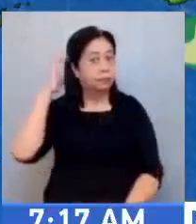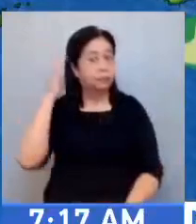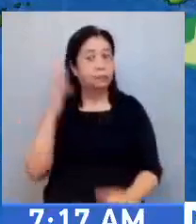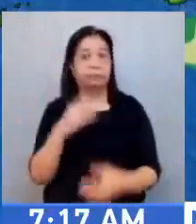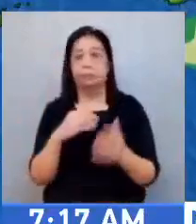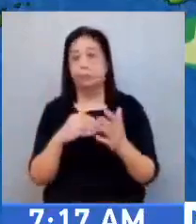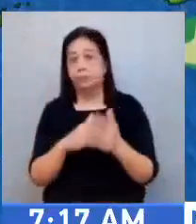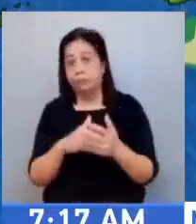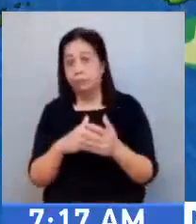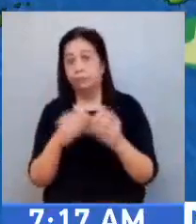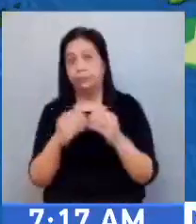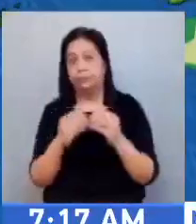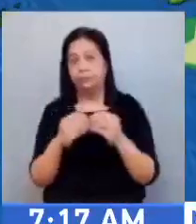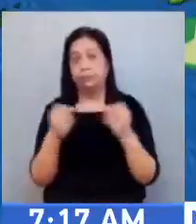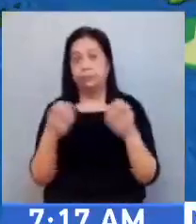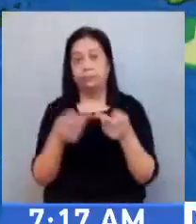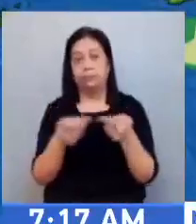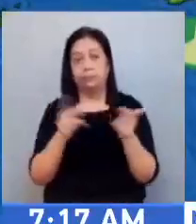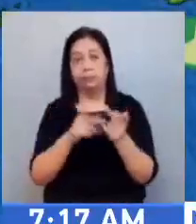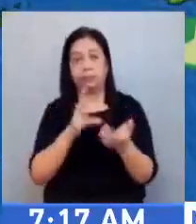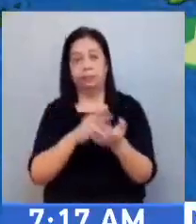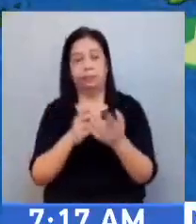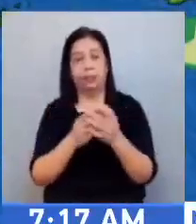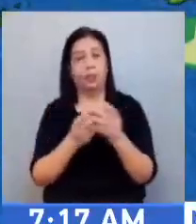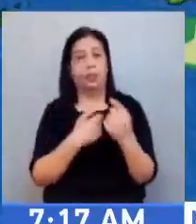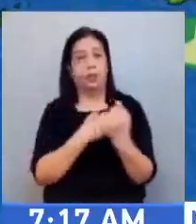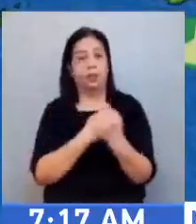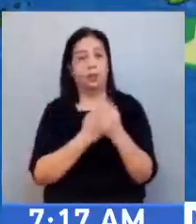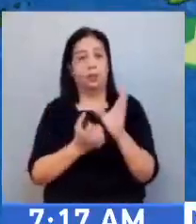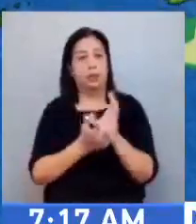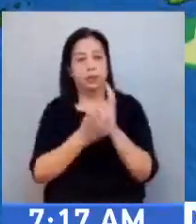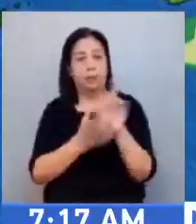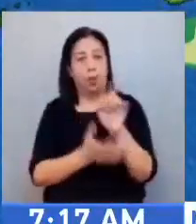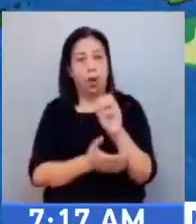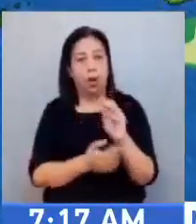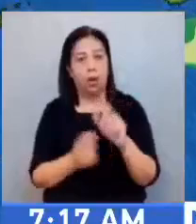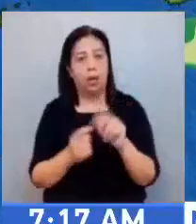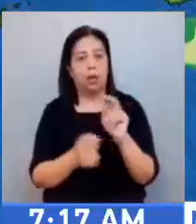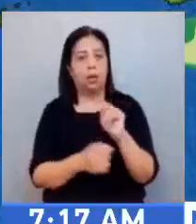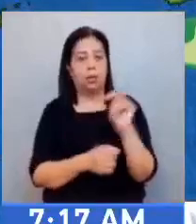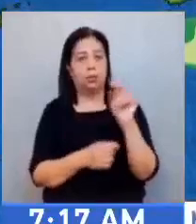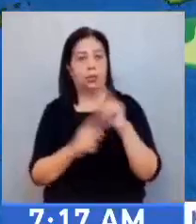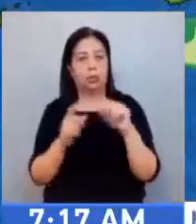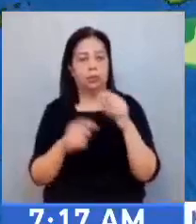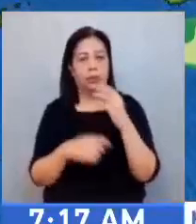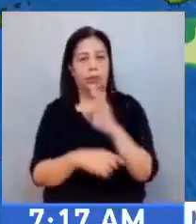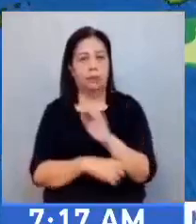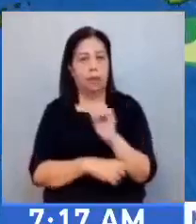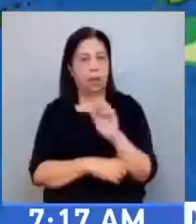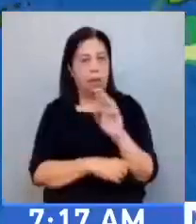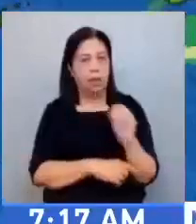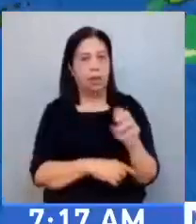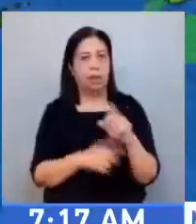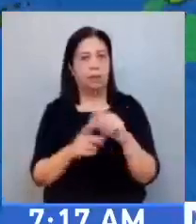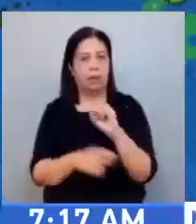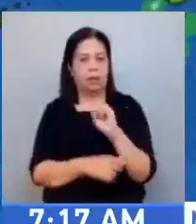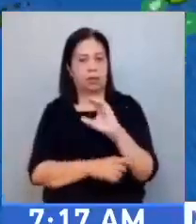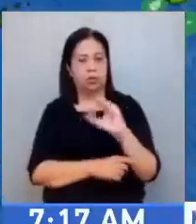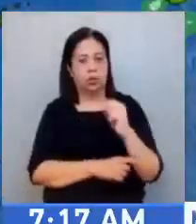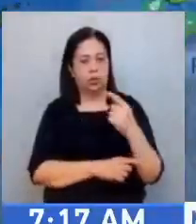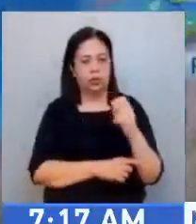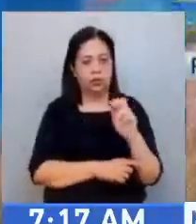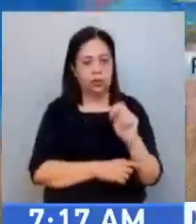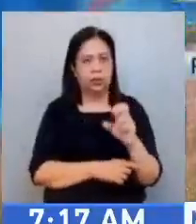maraming lugar tulad ng Zamboanga Peninsula, Northern Mindanao, BARMM at Sokosajan na pwedeng makaranas ng mga matitinding